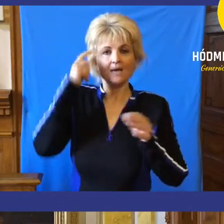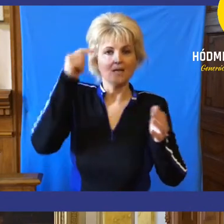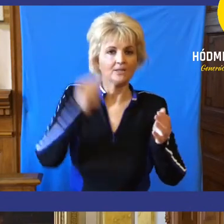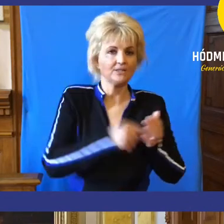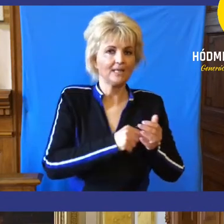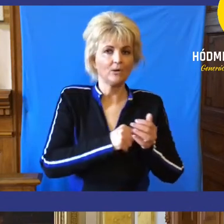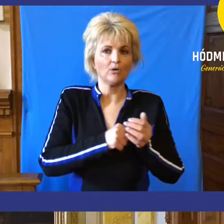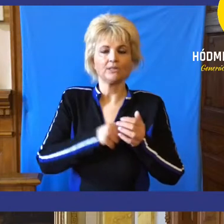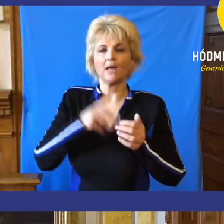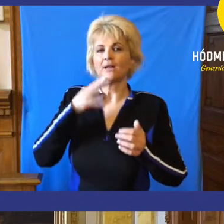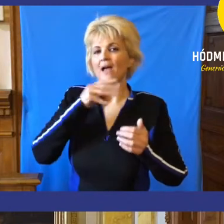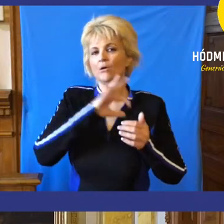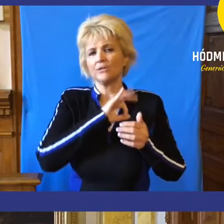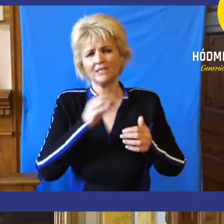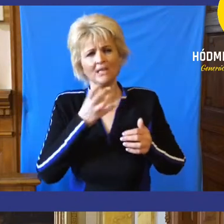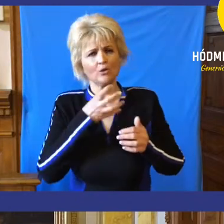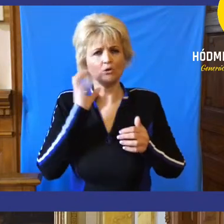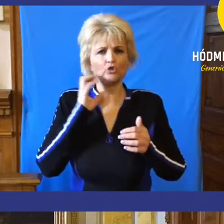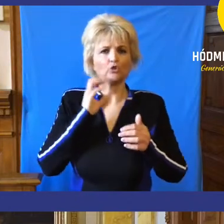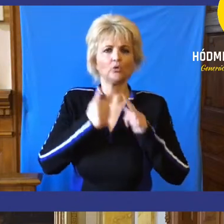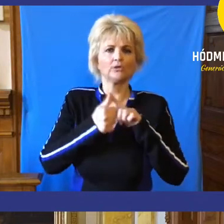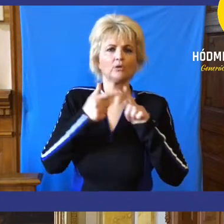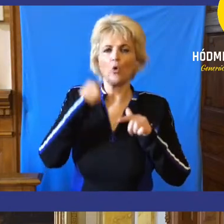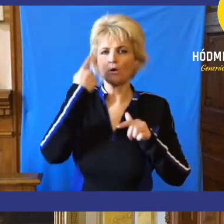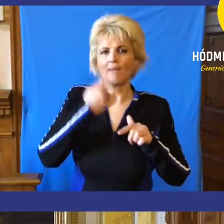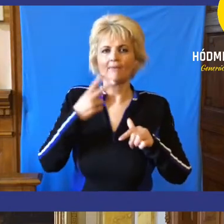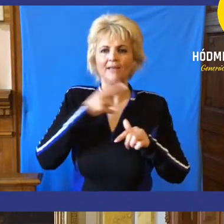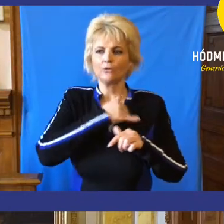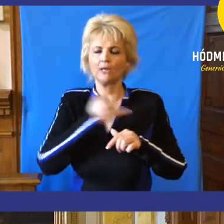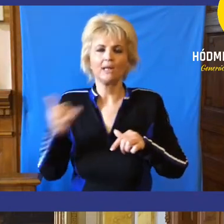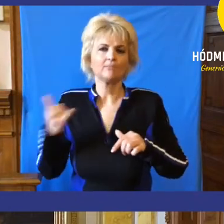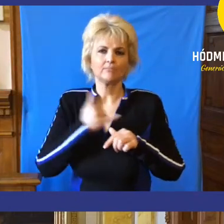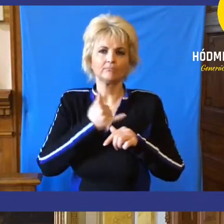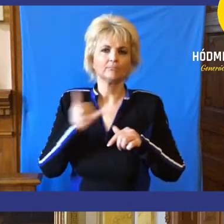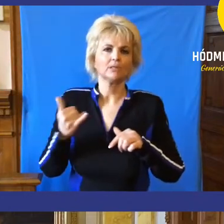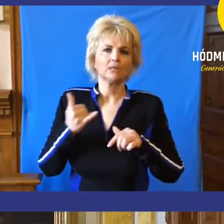ez Rákóczitól, Kossuthon keresztül Orbán Viktorig,